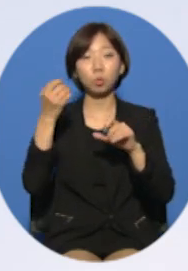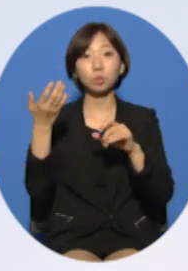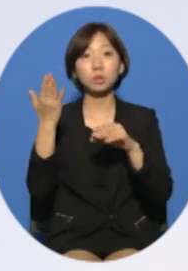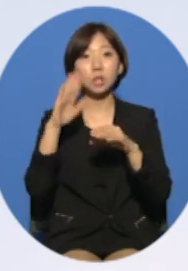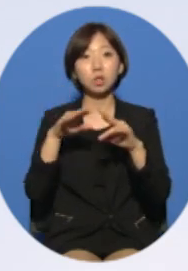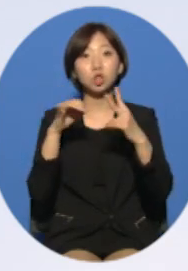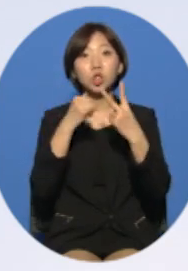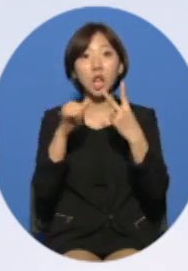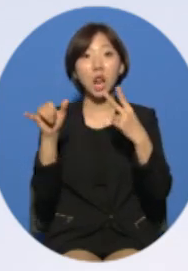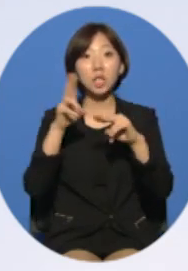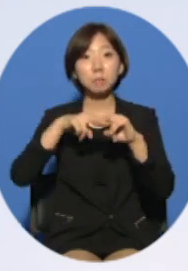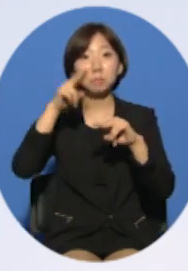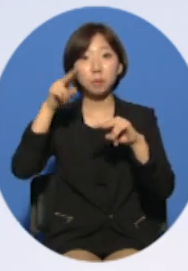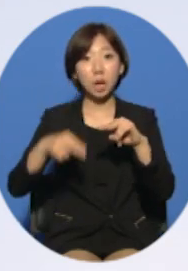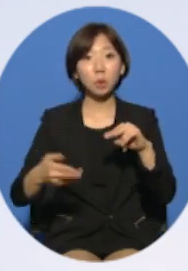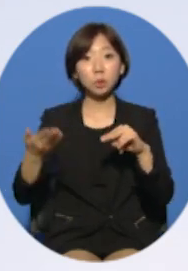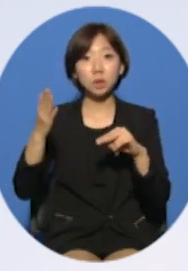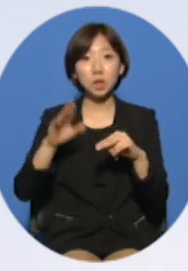예, 2명이 사퇴했는데